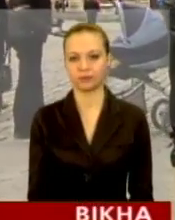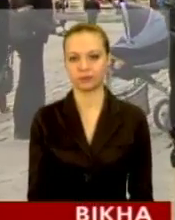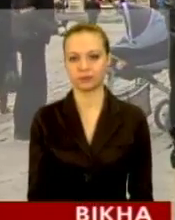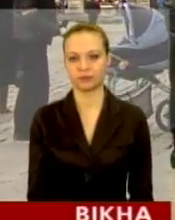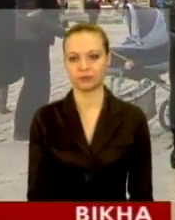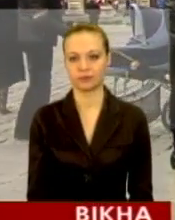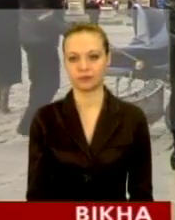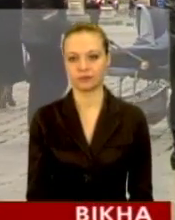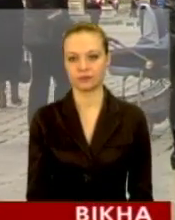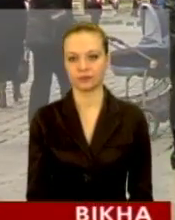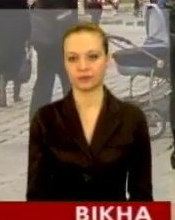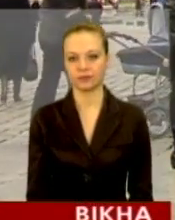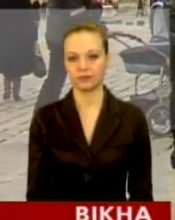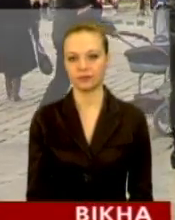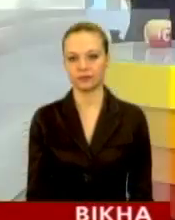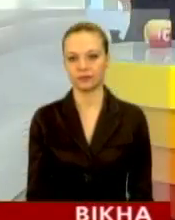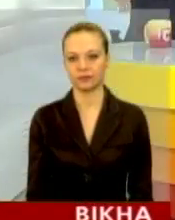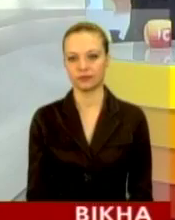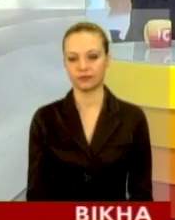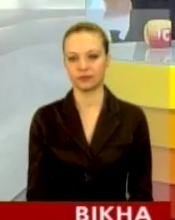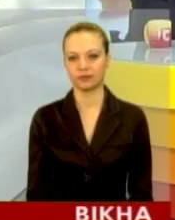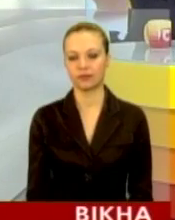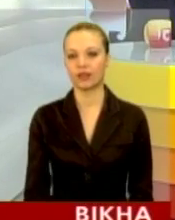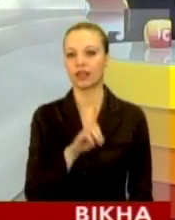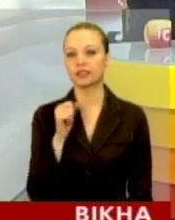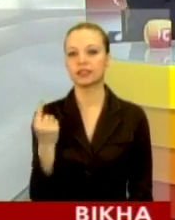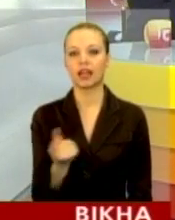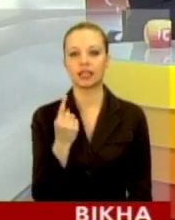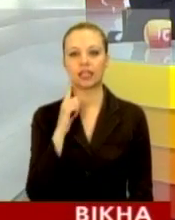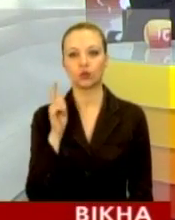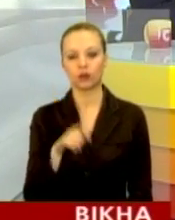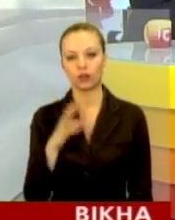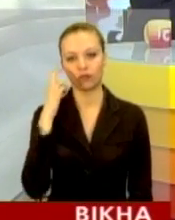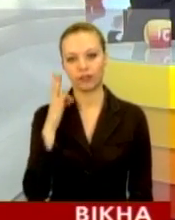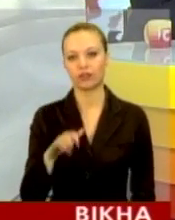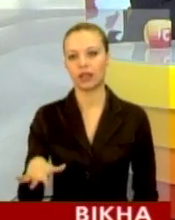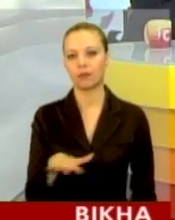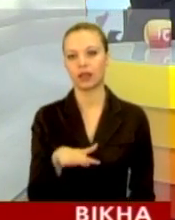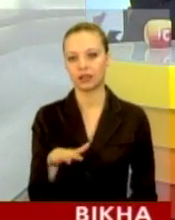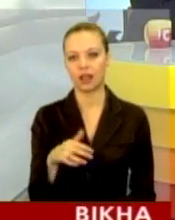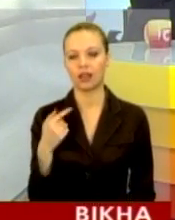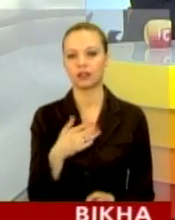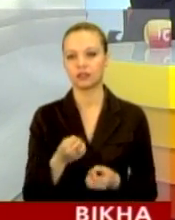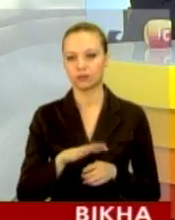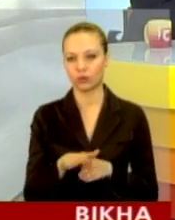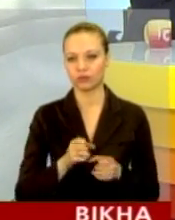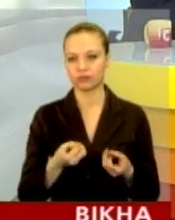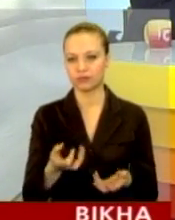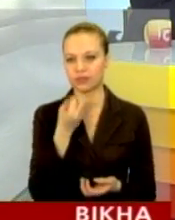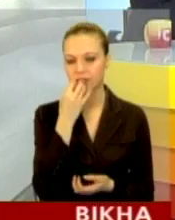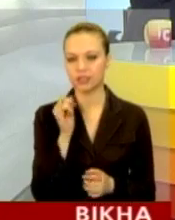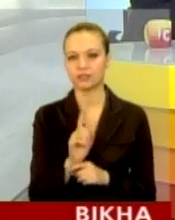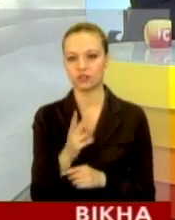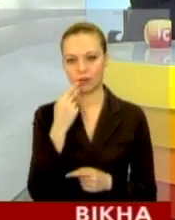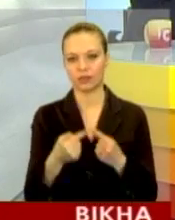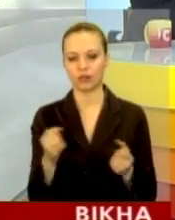Роман Мишковець, програма «Вікна», СТБ. За єдину Україну у Києві на Майдані Київ сипаний квітами і свічками вже